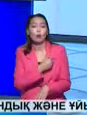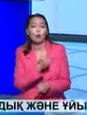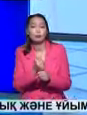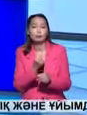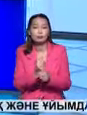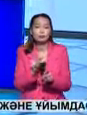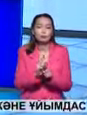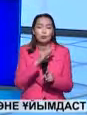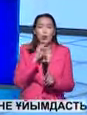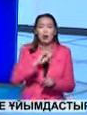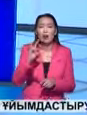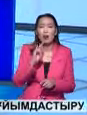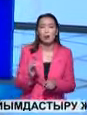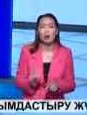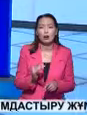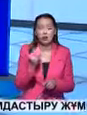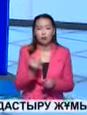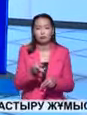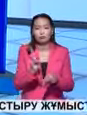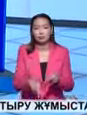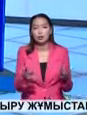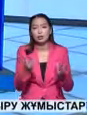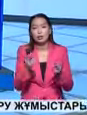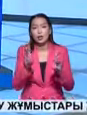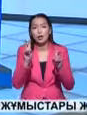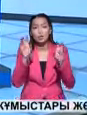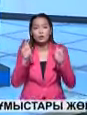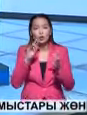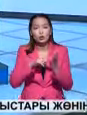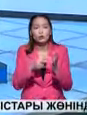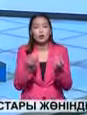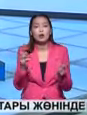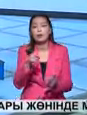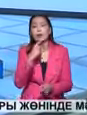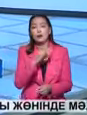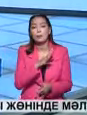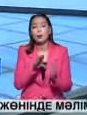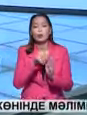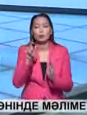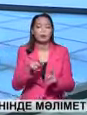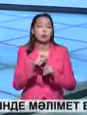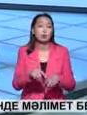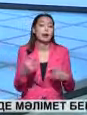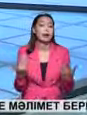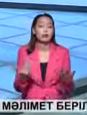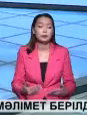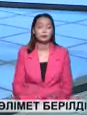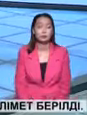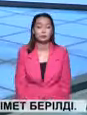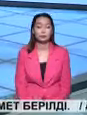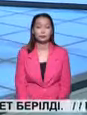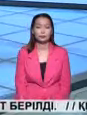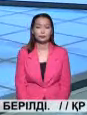тайраңдап кеткен әуе компанияларын жөнге салу керек дейді. Аталған заң жобасында тағы не айтылған? Депутаттардың ұсынысы қандай? Мөлдір